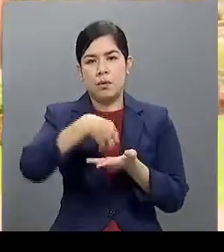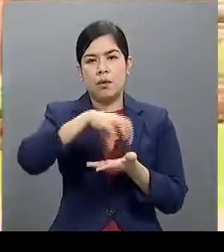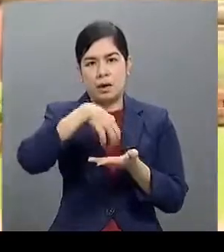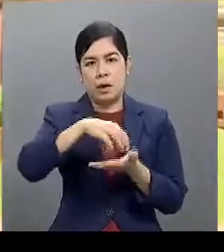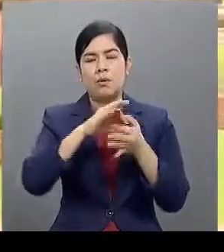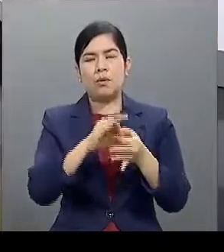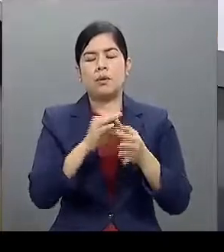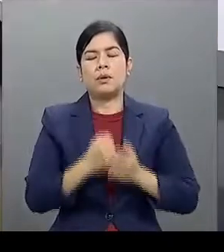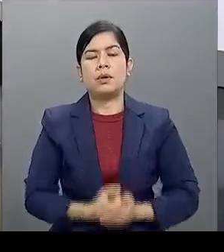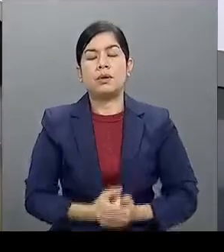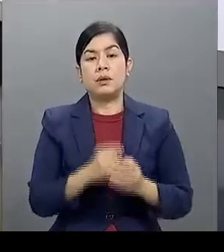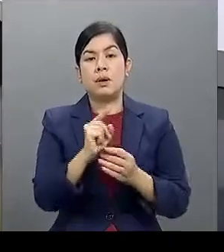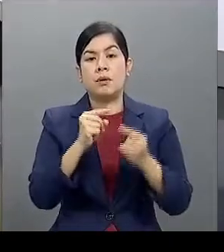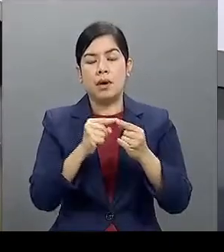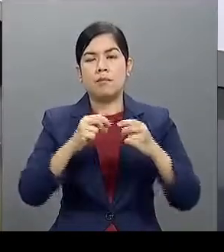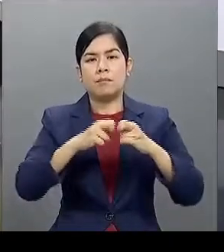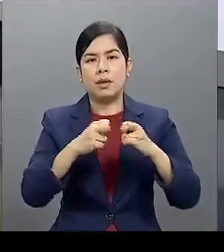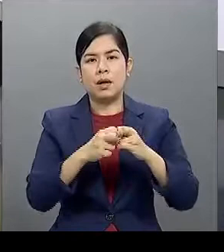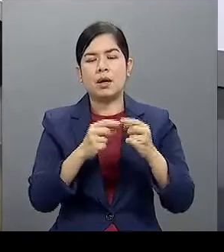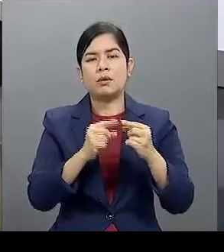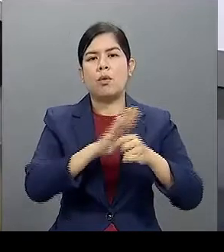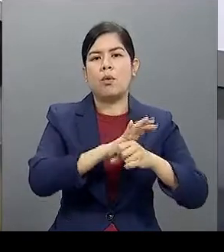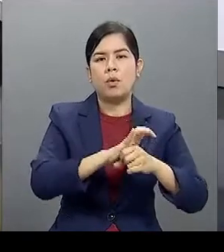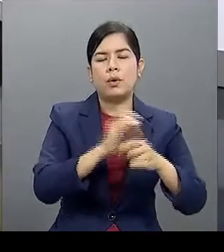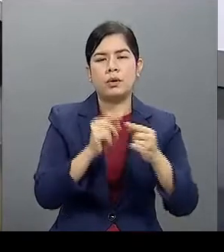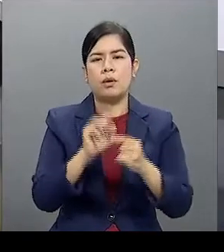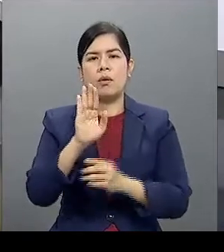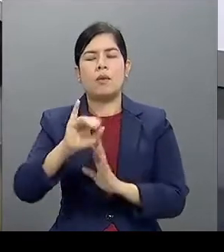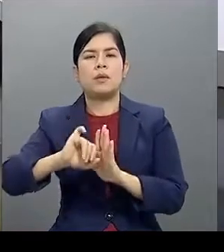จังหวัดเชียงใหม่ครับคุณจิรชตาคุณศิริมาครับ ค่ะขอบคุณคุณโกวิทค่ะ